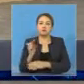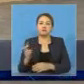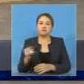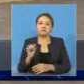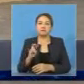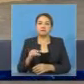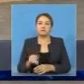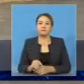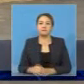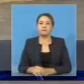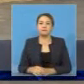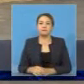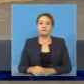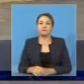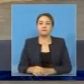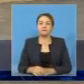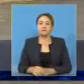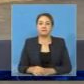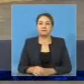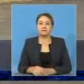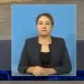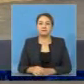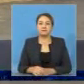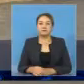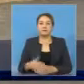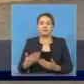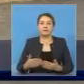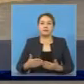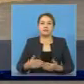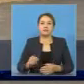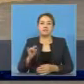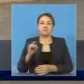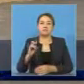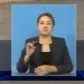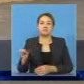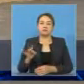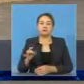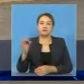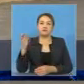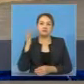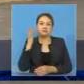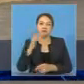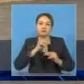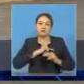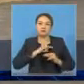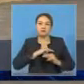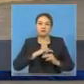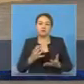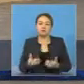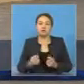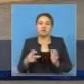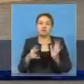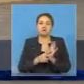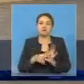соответствующих, нанесение дорожной разметки. При этом с Ирыгинского района на постоянную работу, на постоянной основе были приняты